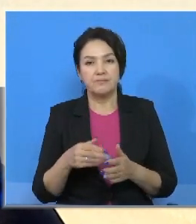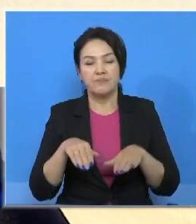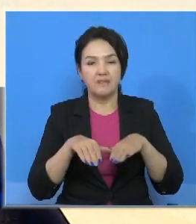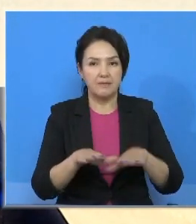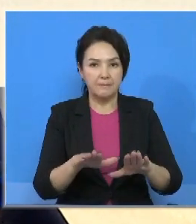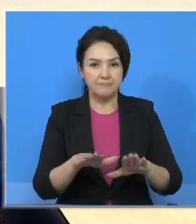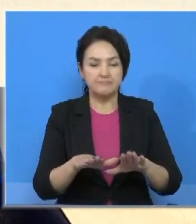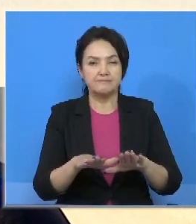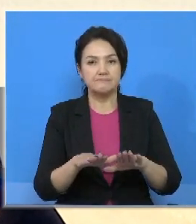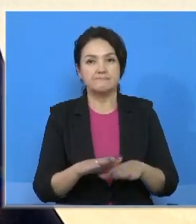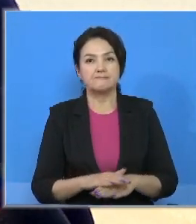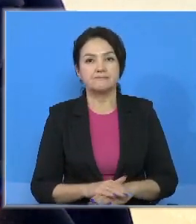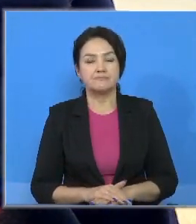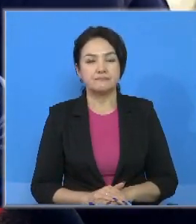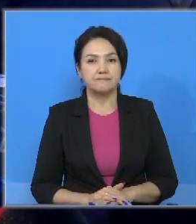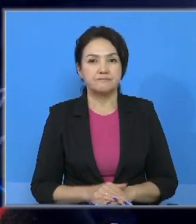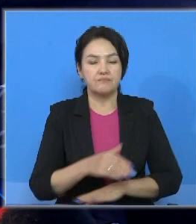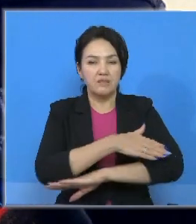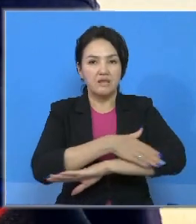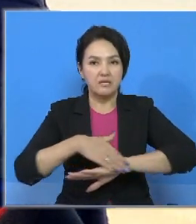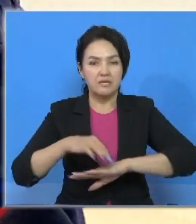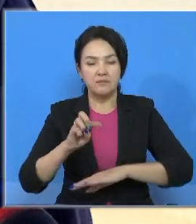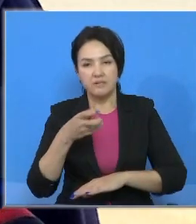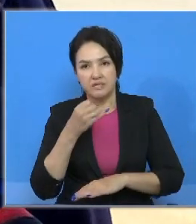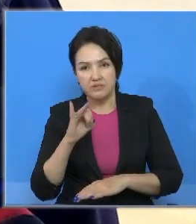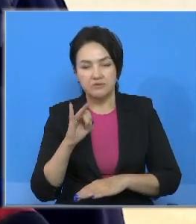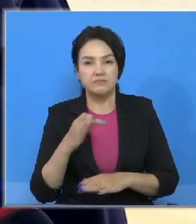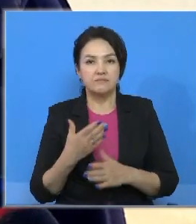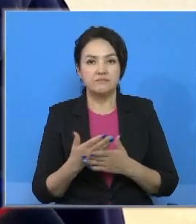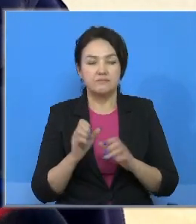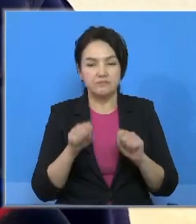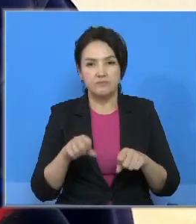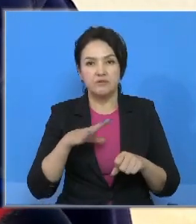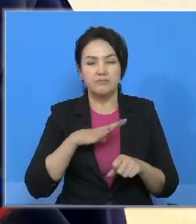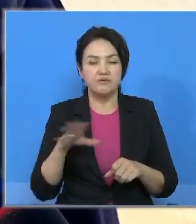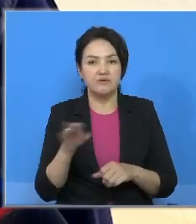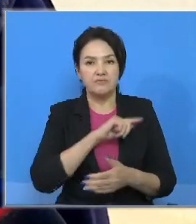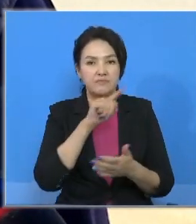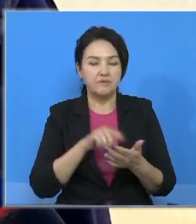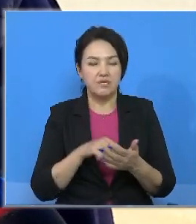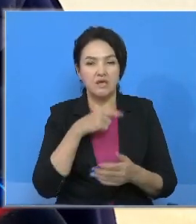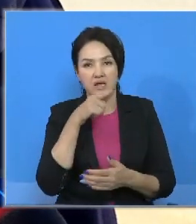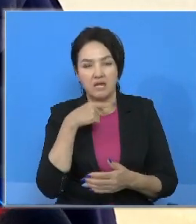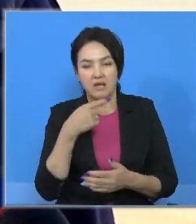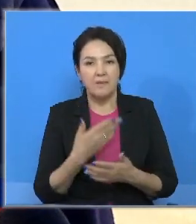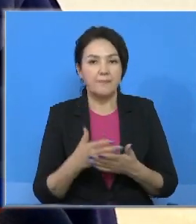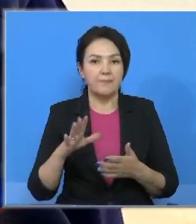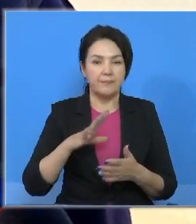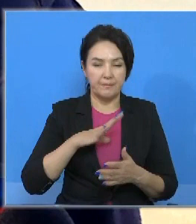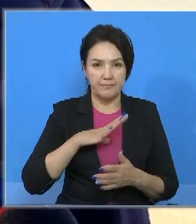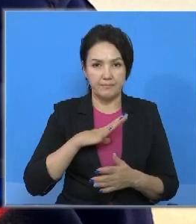решений по набережной, возможно, там. Все эти вопросы сегодня обсуждены, и